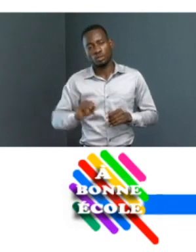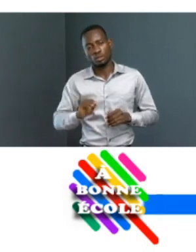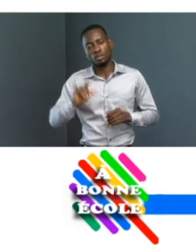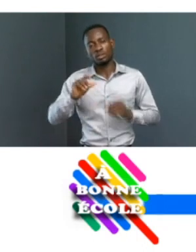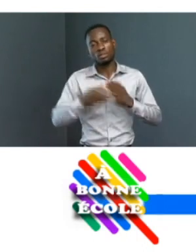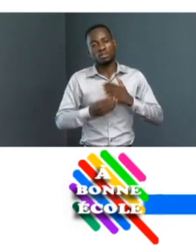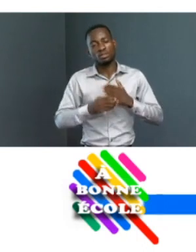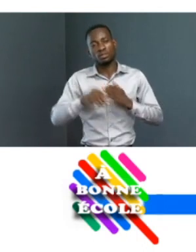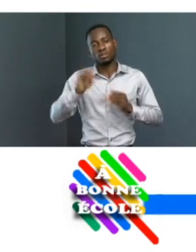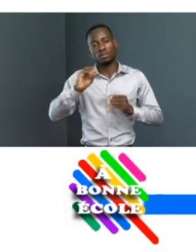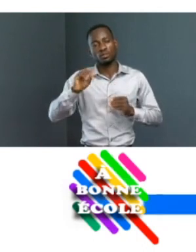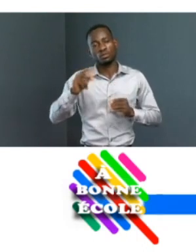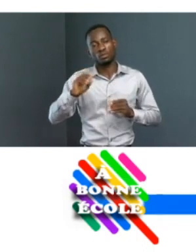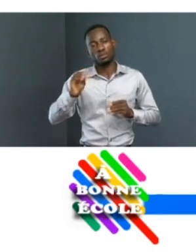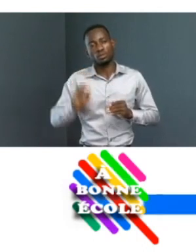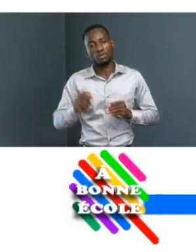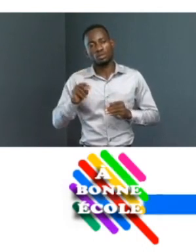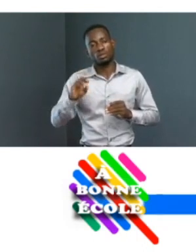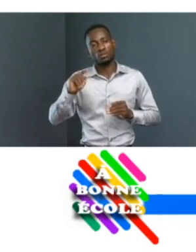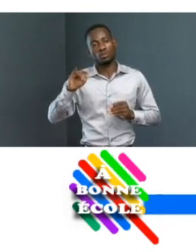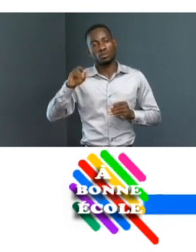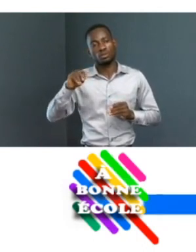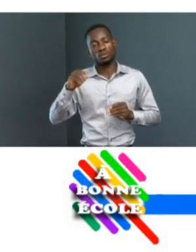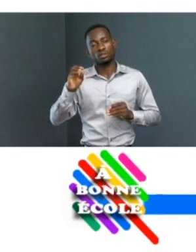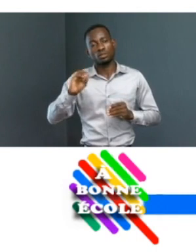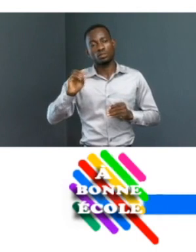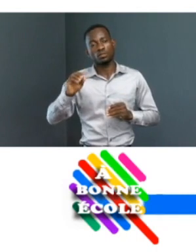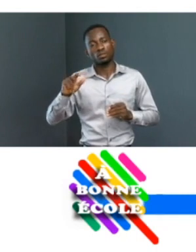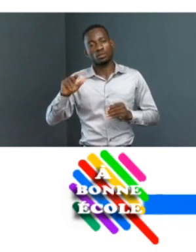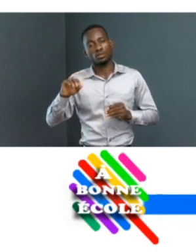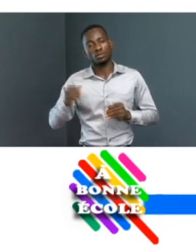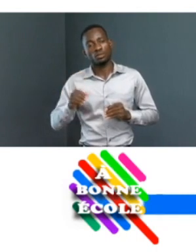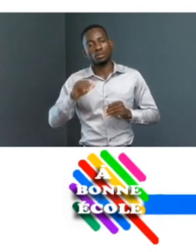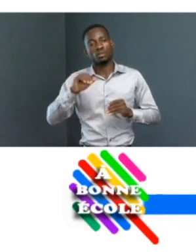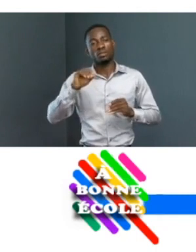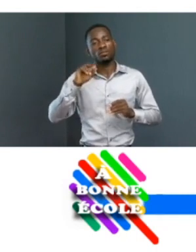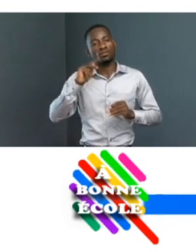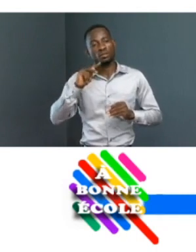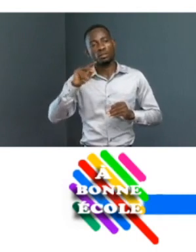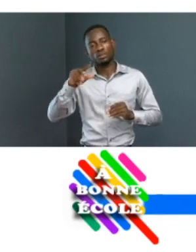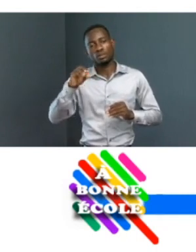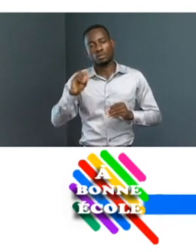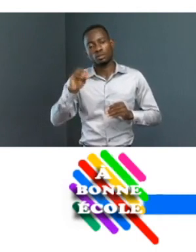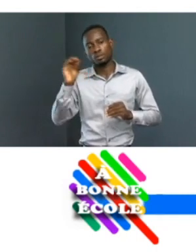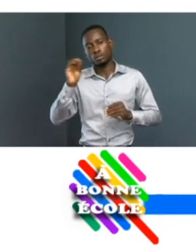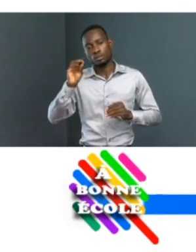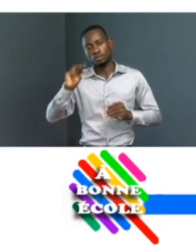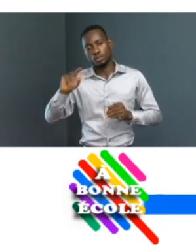0,3%, protéines 2,6%, sels minéraux 17% et vitamines 30